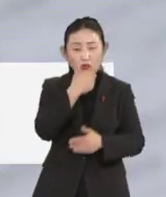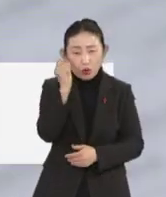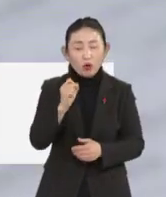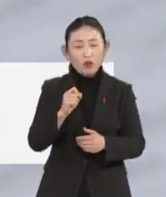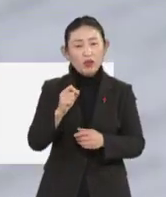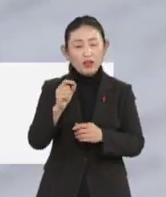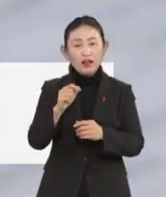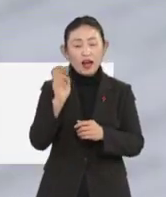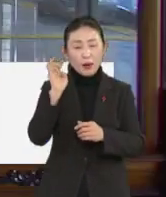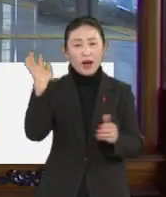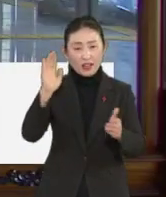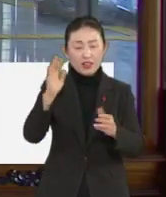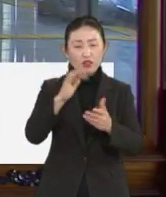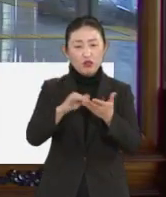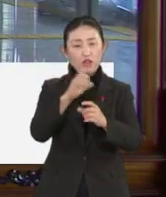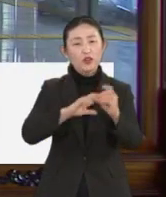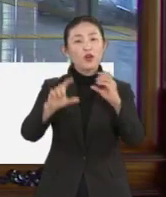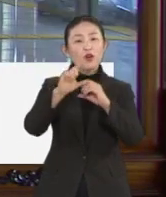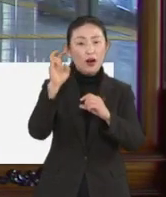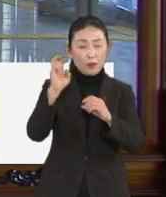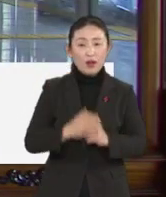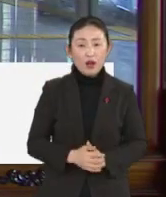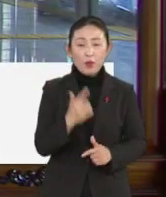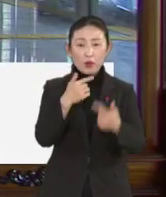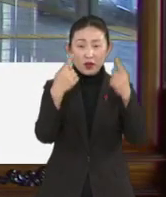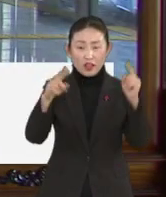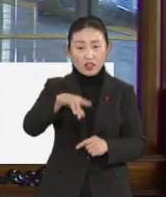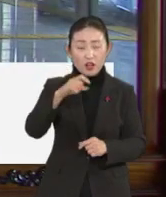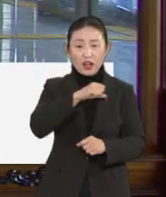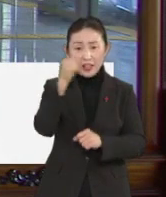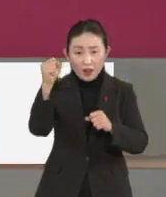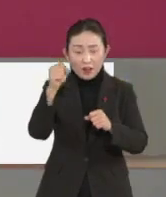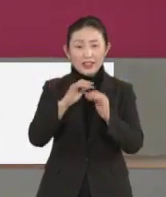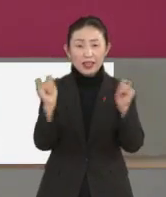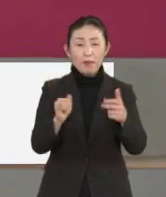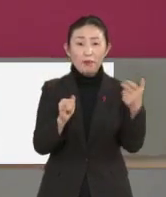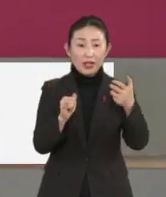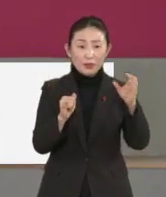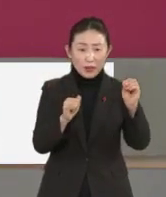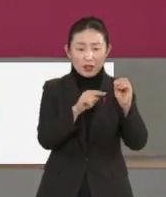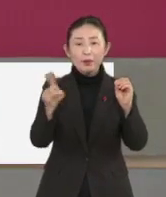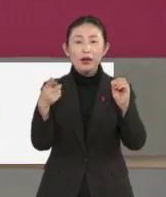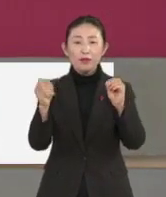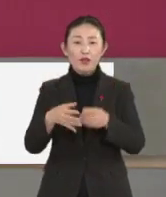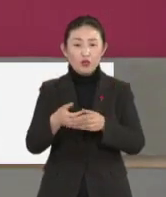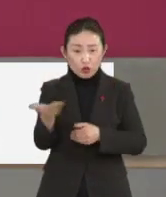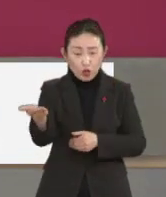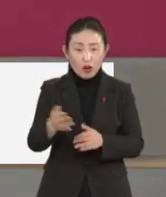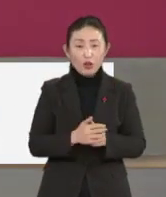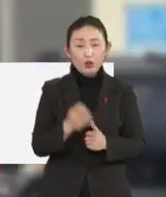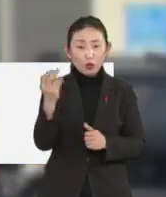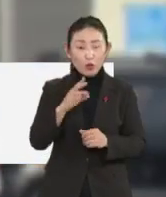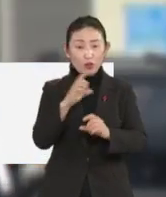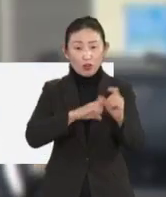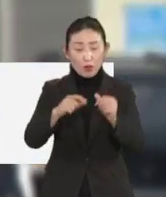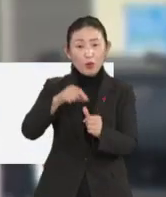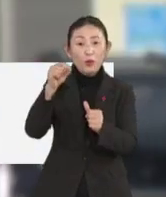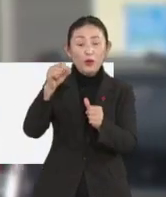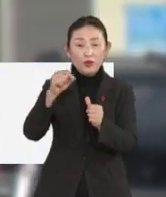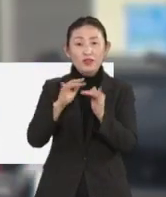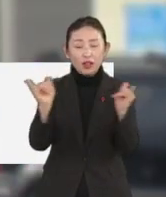더 늘어날 예상입니다 목원대는 최초 합격자에게 80만원에서 100만원까지 충원 합격자에게